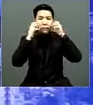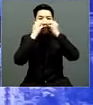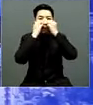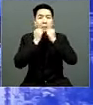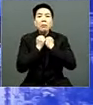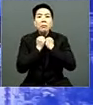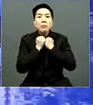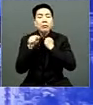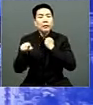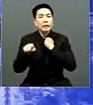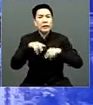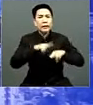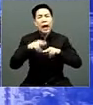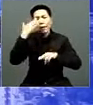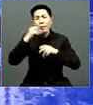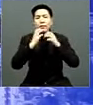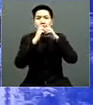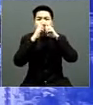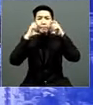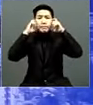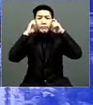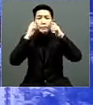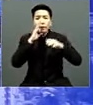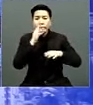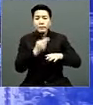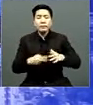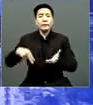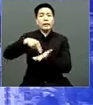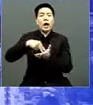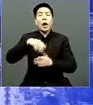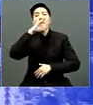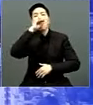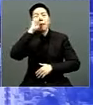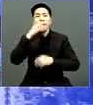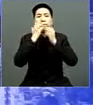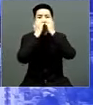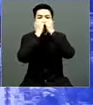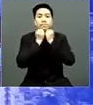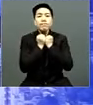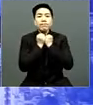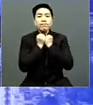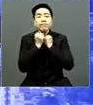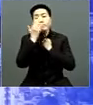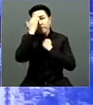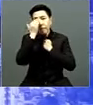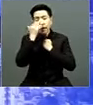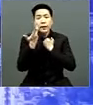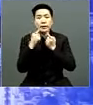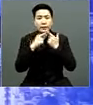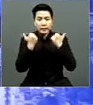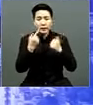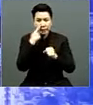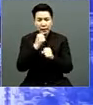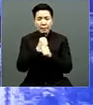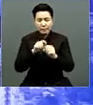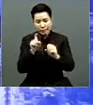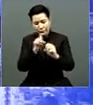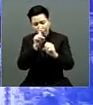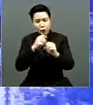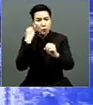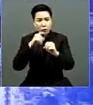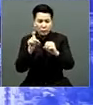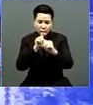บายใจว่าเวลานั่งเนี่ยทำไมถึงสวมใส่หน้ากากแล้วบางคนพอมาพูดก็นำหน้ากากออกก็ต้องขอเรียนนะคะว่าเรามีการทำความสะอาดไมโครโฟนทุ